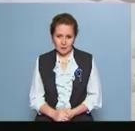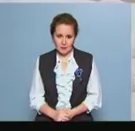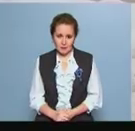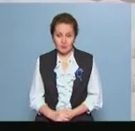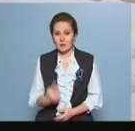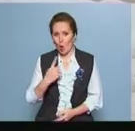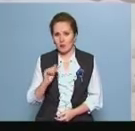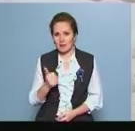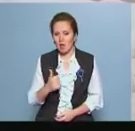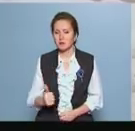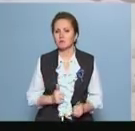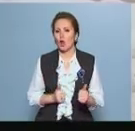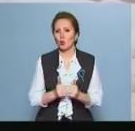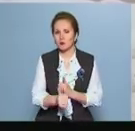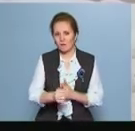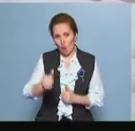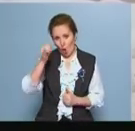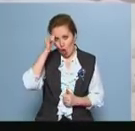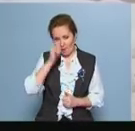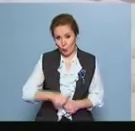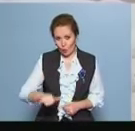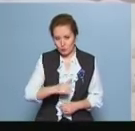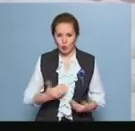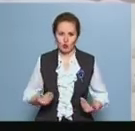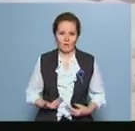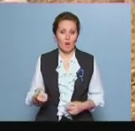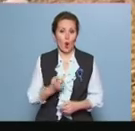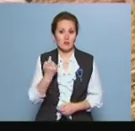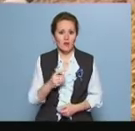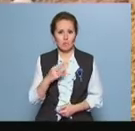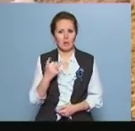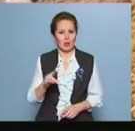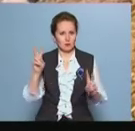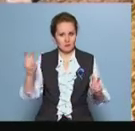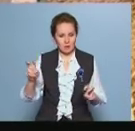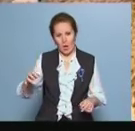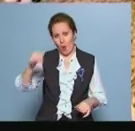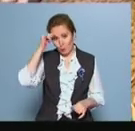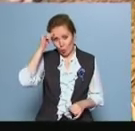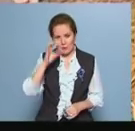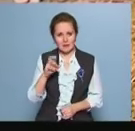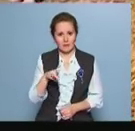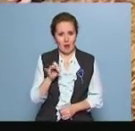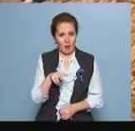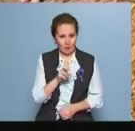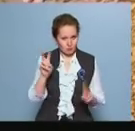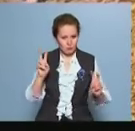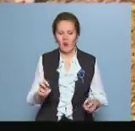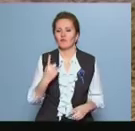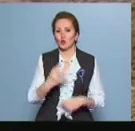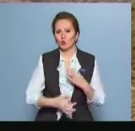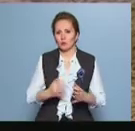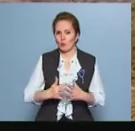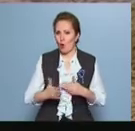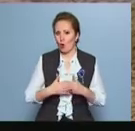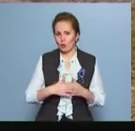Одна из самых продуктивных коров Удмуртии живет в хозяйстве «Мир» Воткинского района. Буренка «Стрелка» в сутки дает около 30 литров молока.